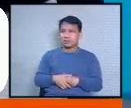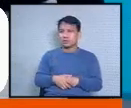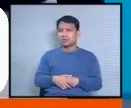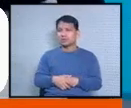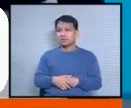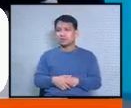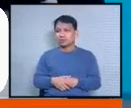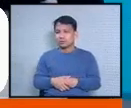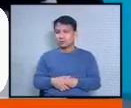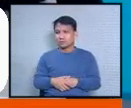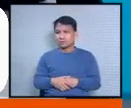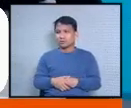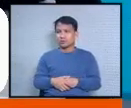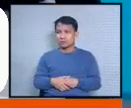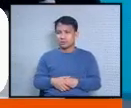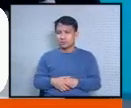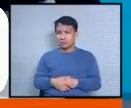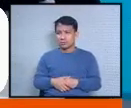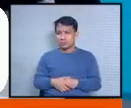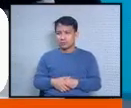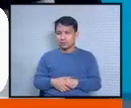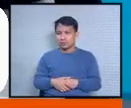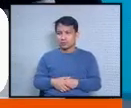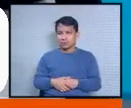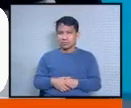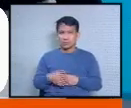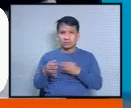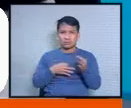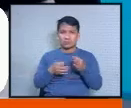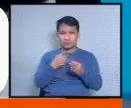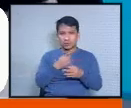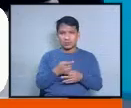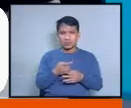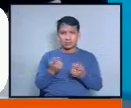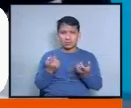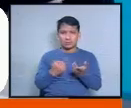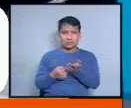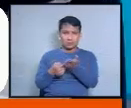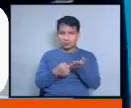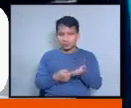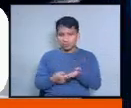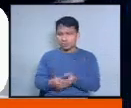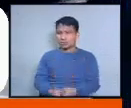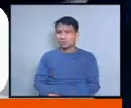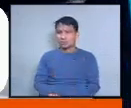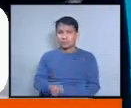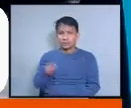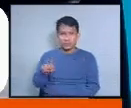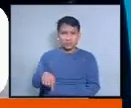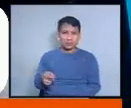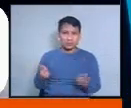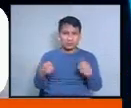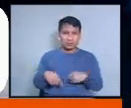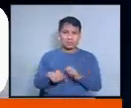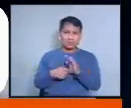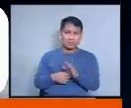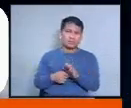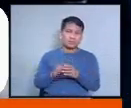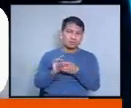Okay, sige, sir? Po, ayusin ko lang po sila. So, kakausapin ko sila at kung anong mapag-usapan namin. Ganito na lang po mangyayari dito,